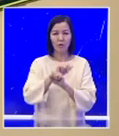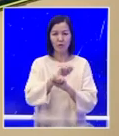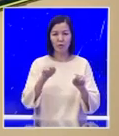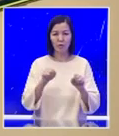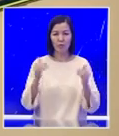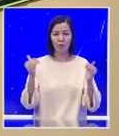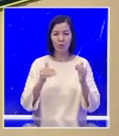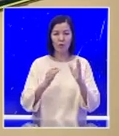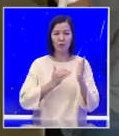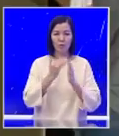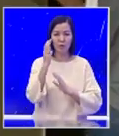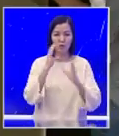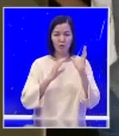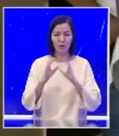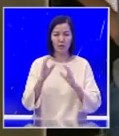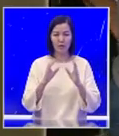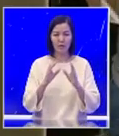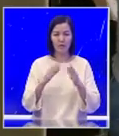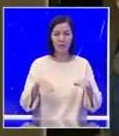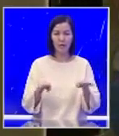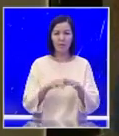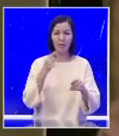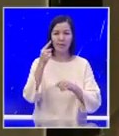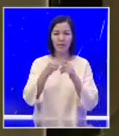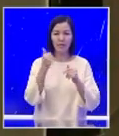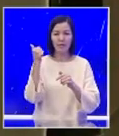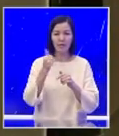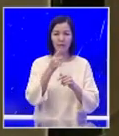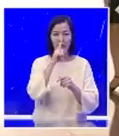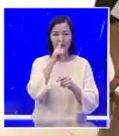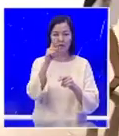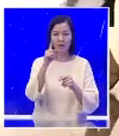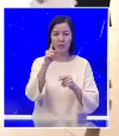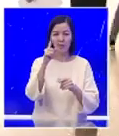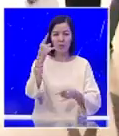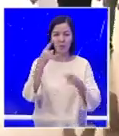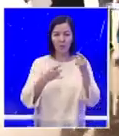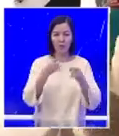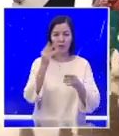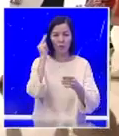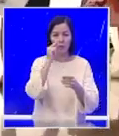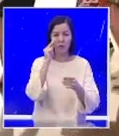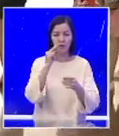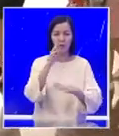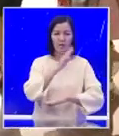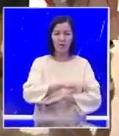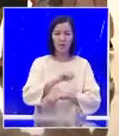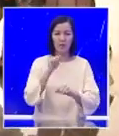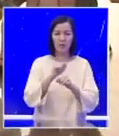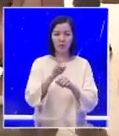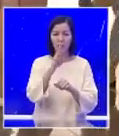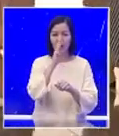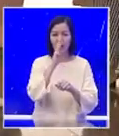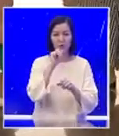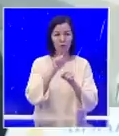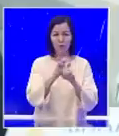Колледж және жоғарғы оқу орындарының студенттері де келесі аптадан бастап қашықтықтан оқытылады. Бұл олардың сабағы тоқтап, шәкіртақы берілмейді деген